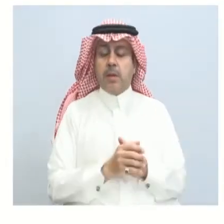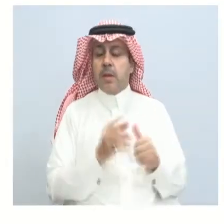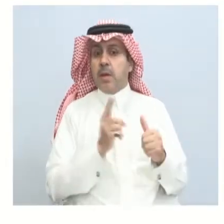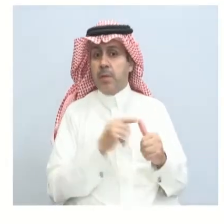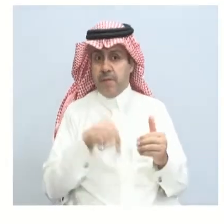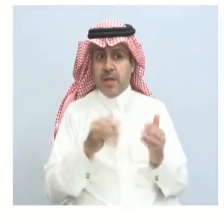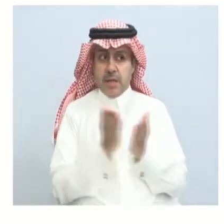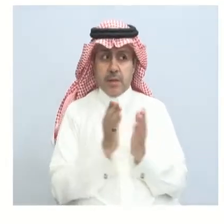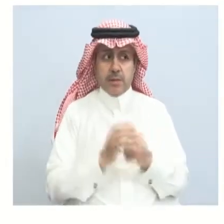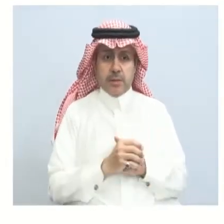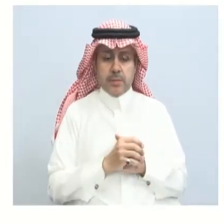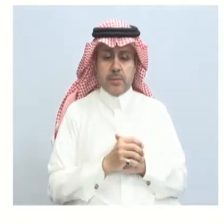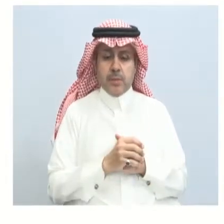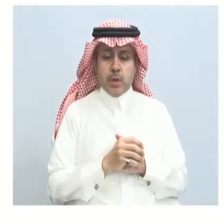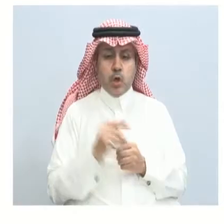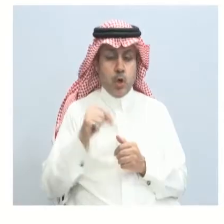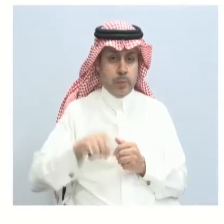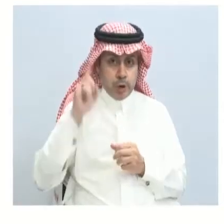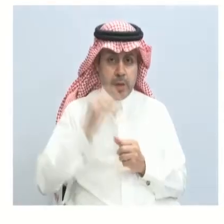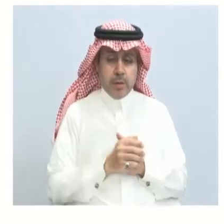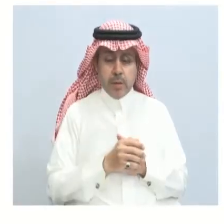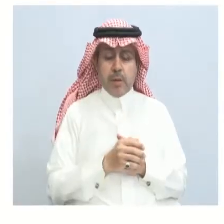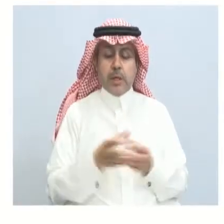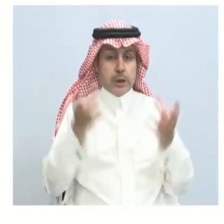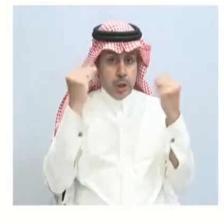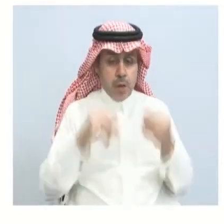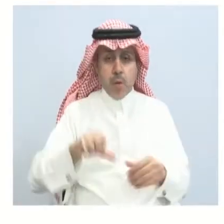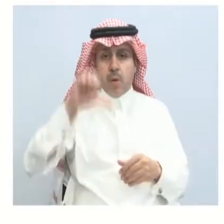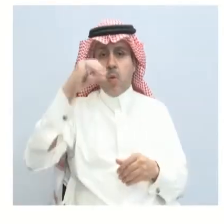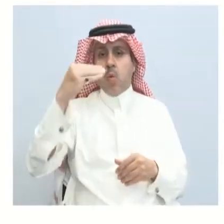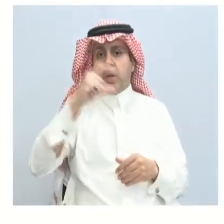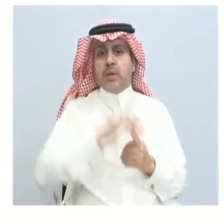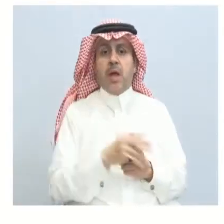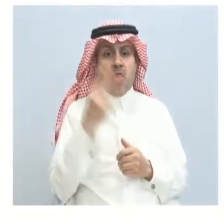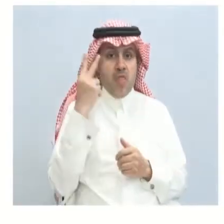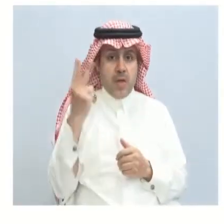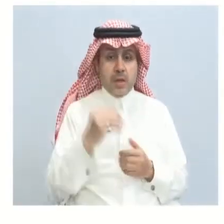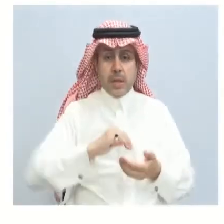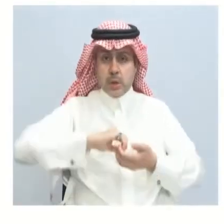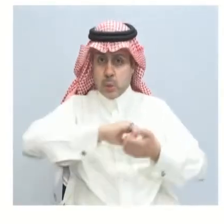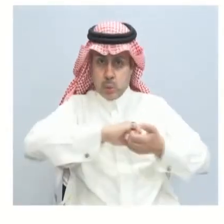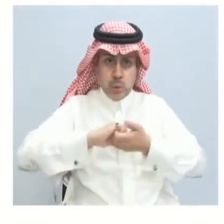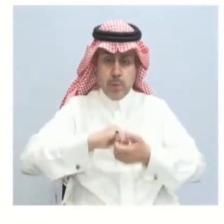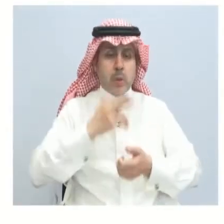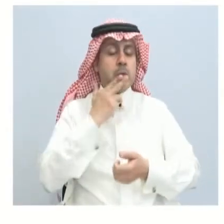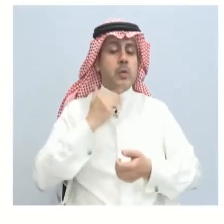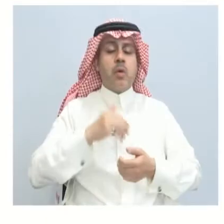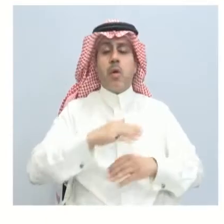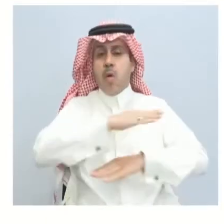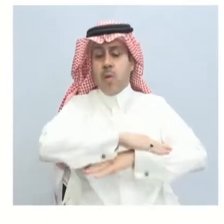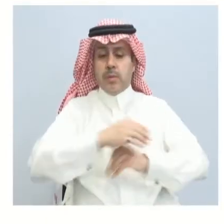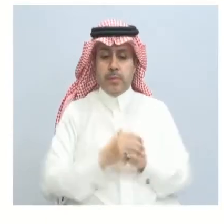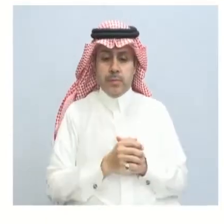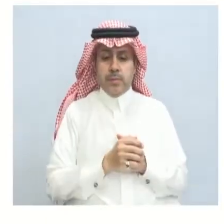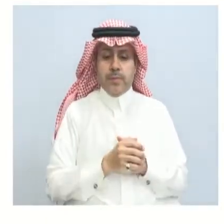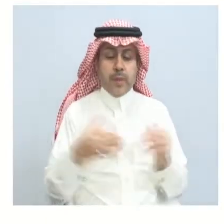درسنا الجديد اليوم باذن الله سناخذ الوحده الثانيه الصحبه وحسن الخلق الدرس الرابع الخلق الحسن في نهايه